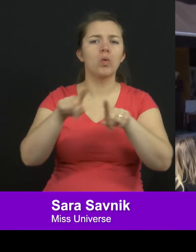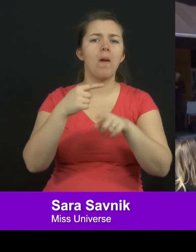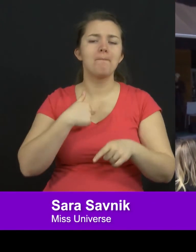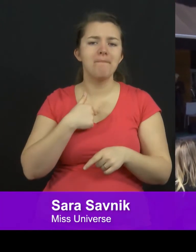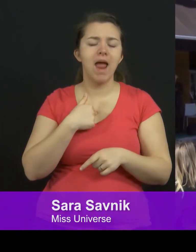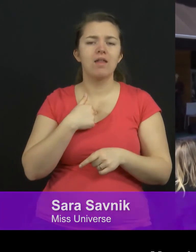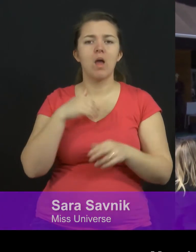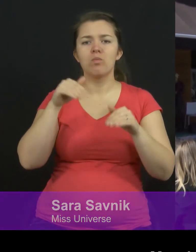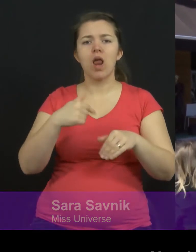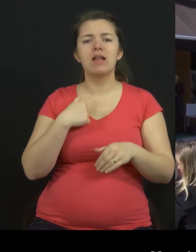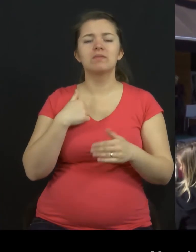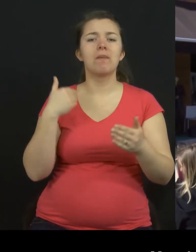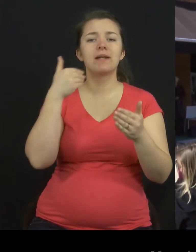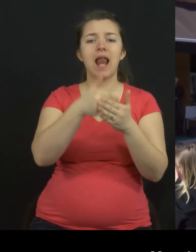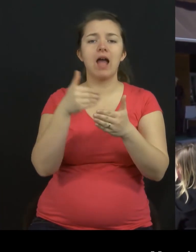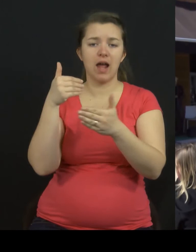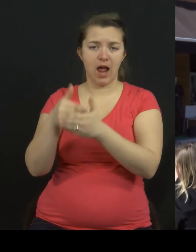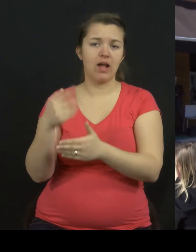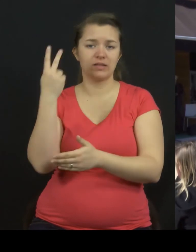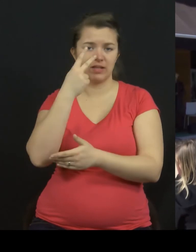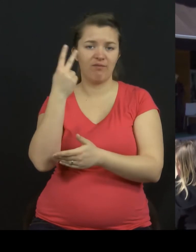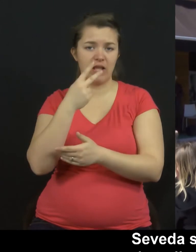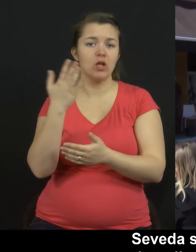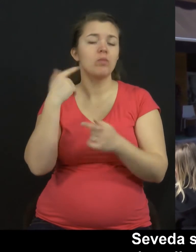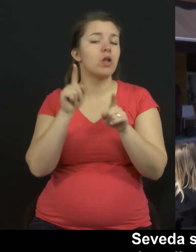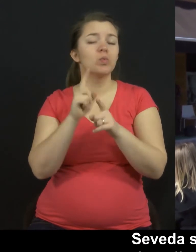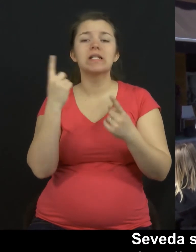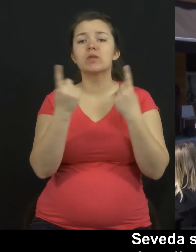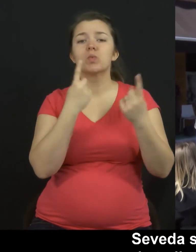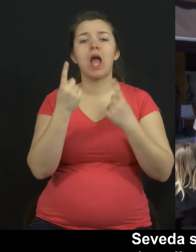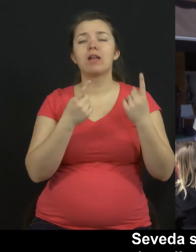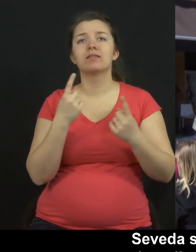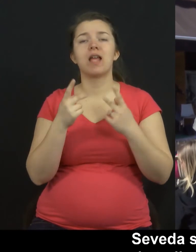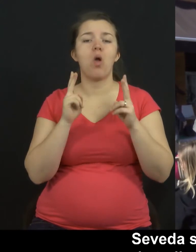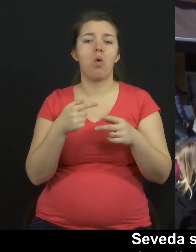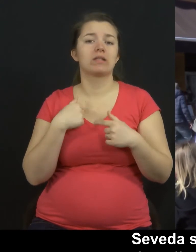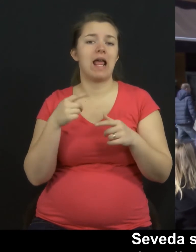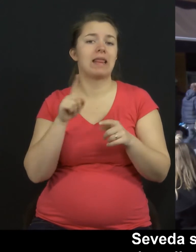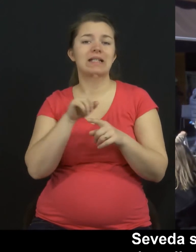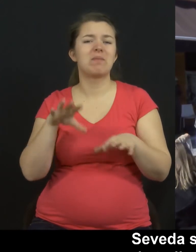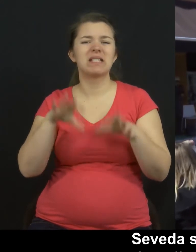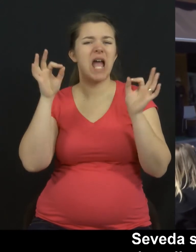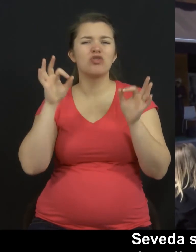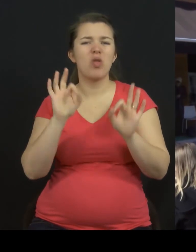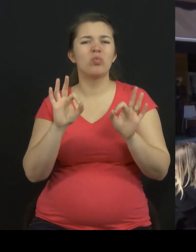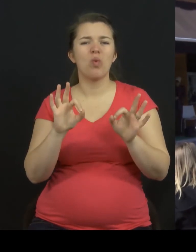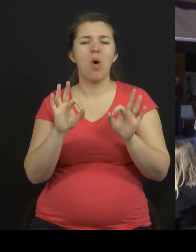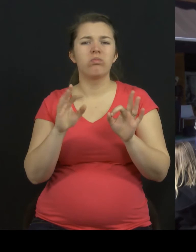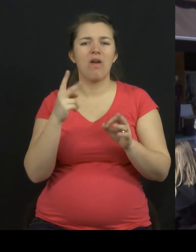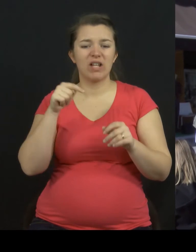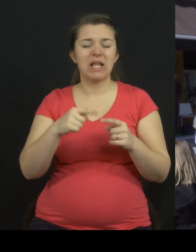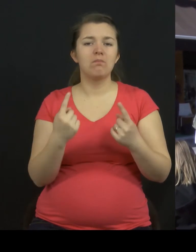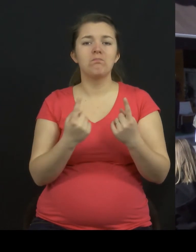okrog mene. Mogla sem se prilagajati, seveda. So bile tudi situacije, ki se nisem znašla